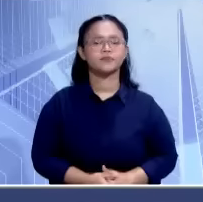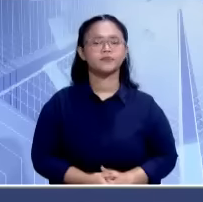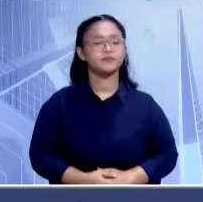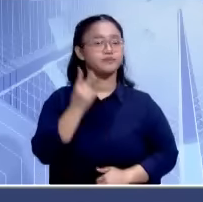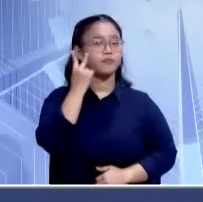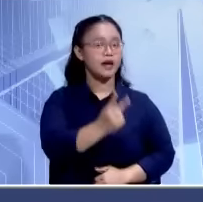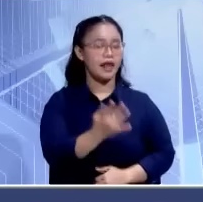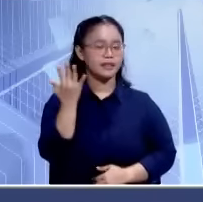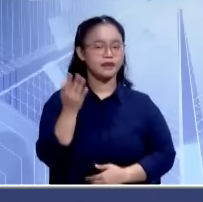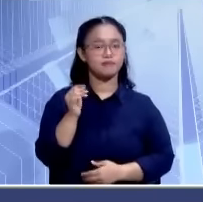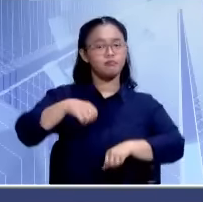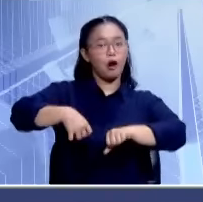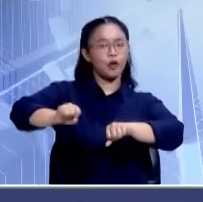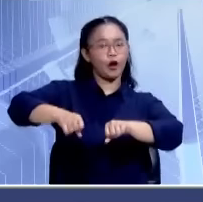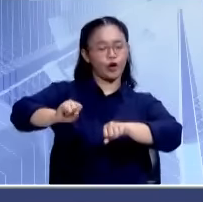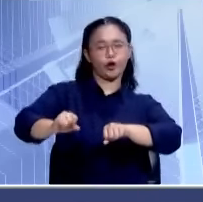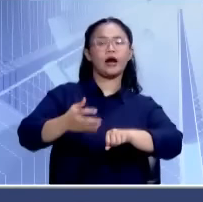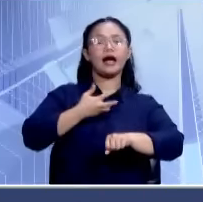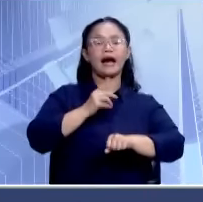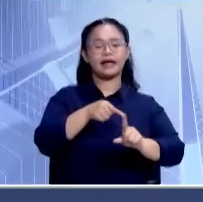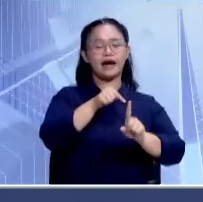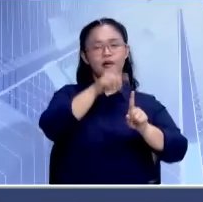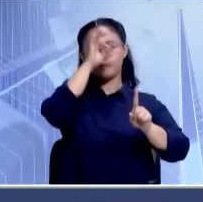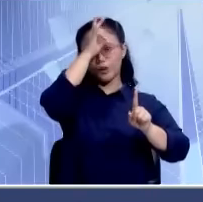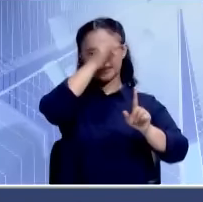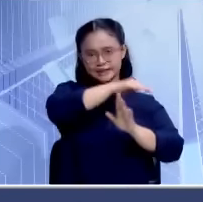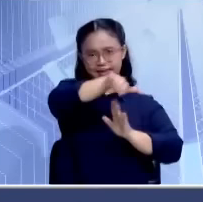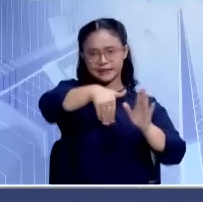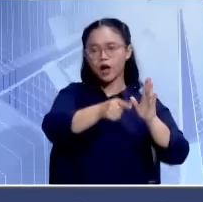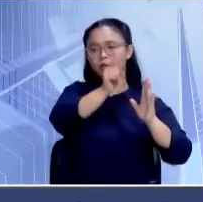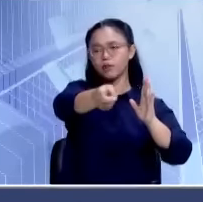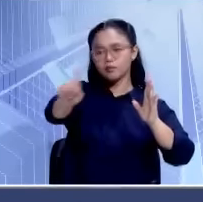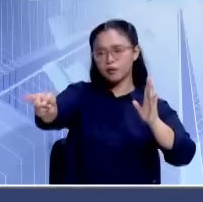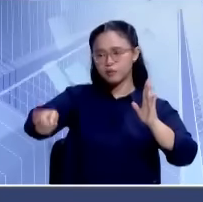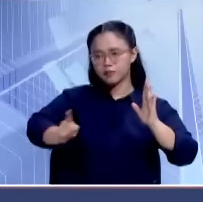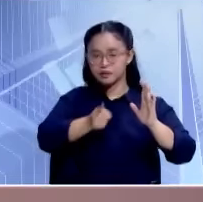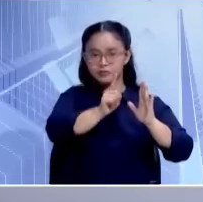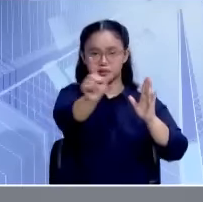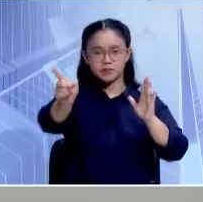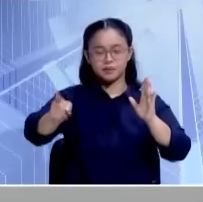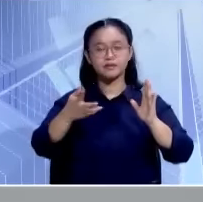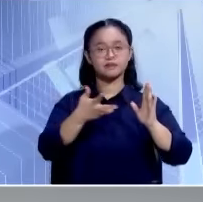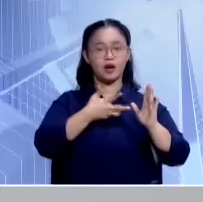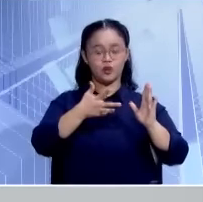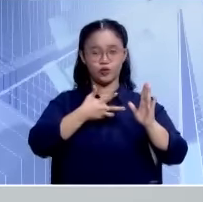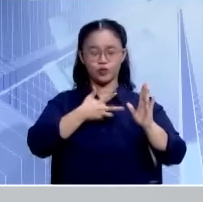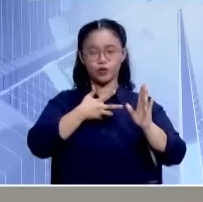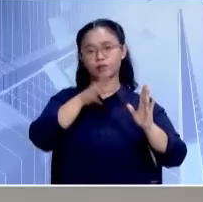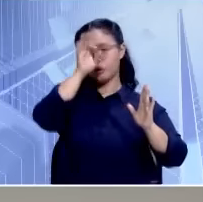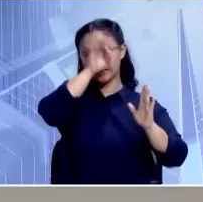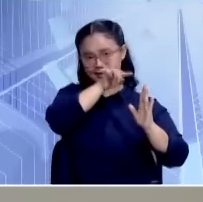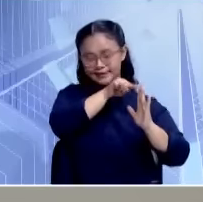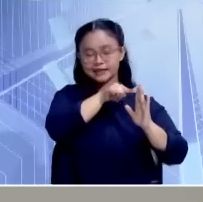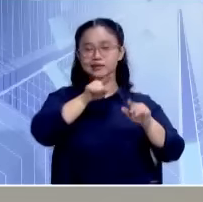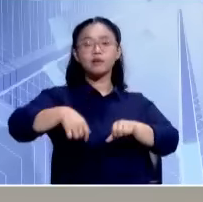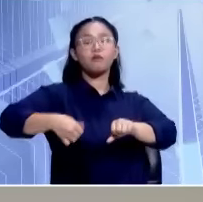Viral, pengendara sepeda motor menerobos razia polisi di persimpangan Panjer, Kecamatan Pungging, Kabupaten Mojokerto, Jawa